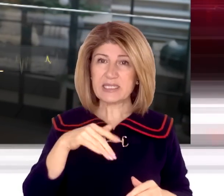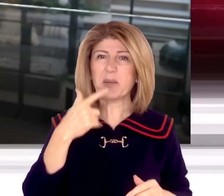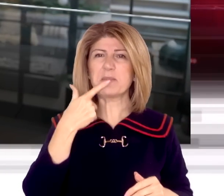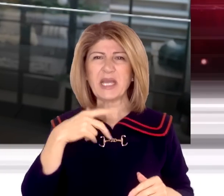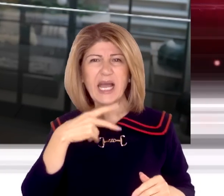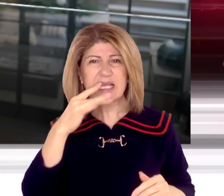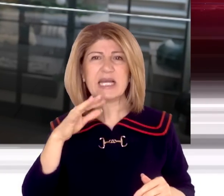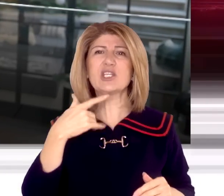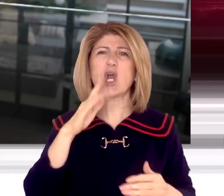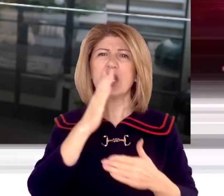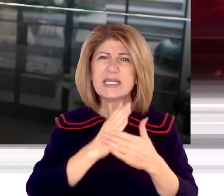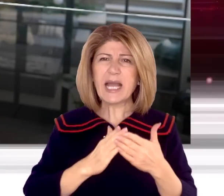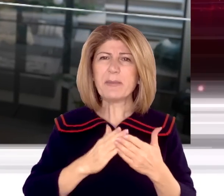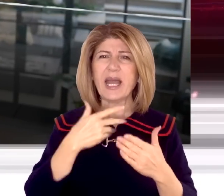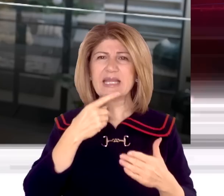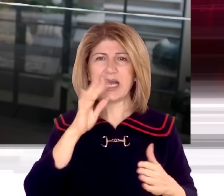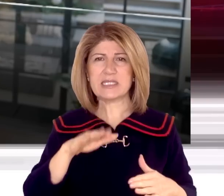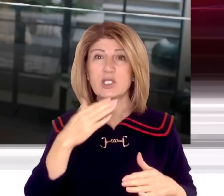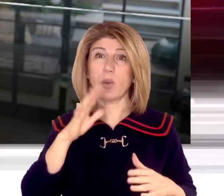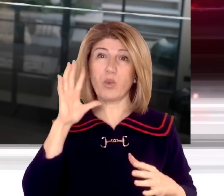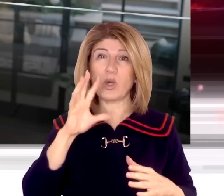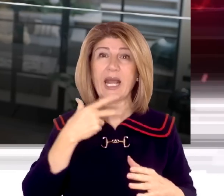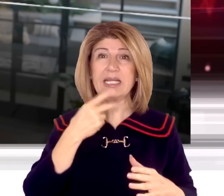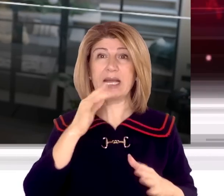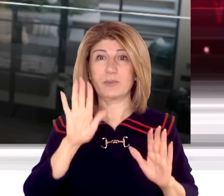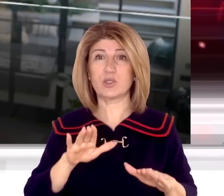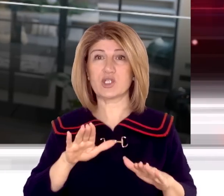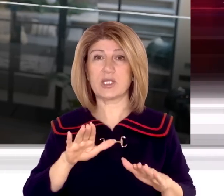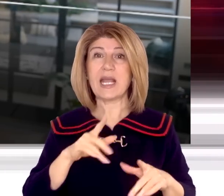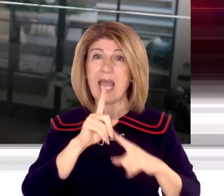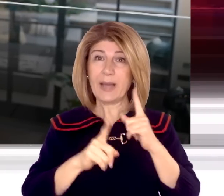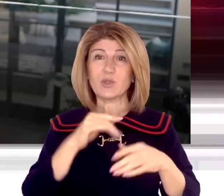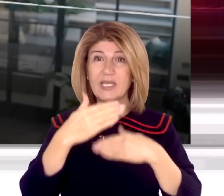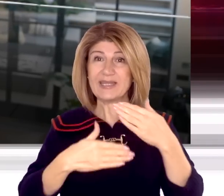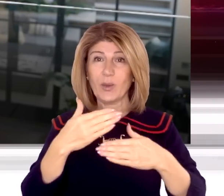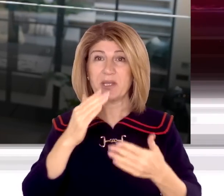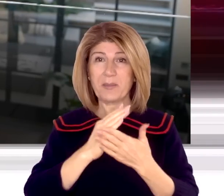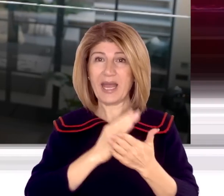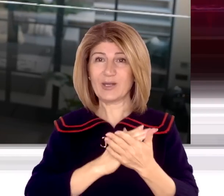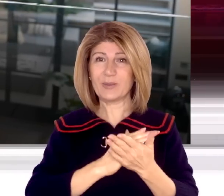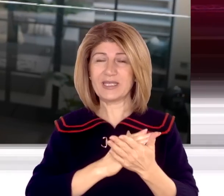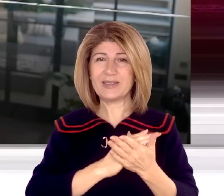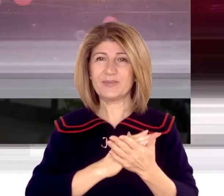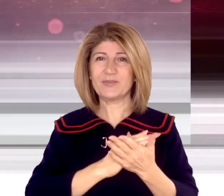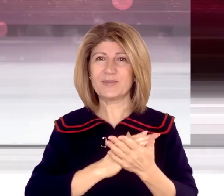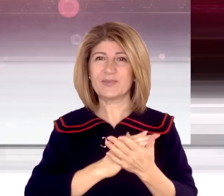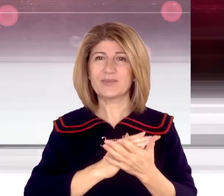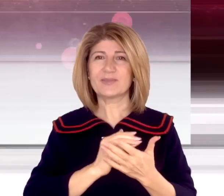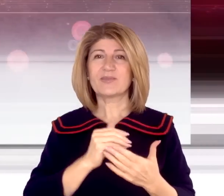خطرن، کم خطرتر از سیگار معمولین یا حتی میتونن پرخطرتر باشن. همینطور در ادامه این برنامه،